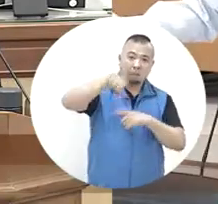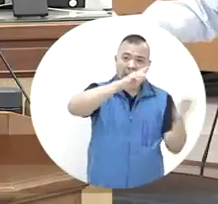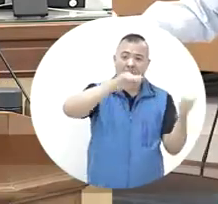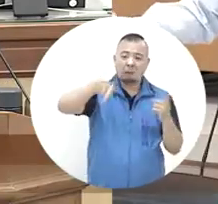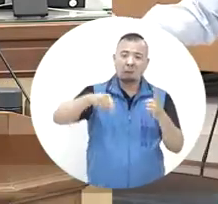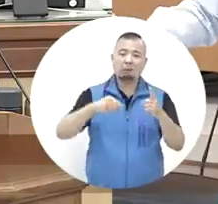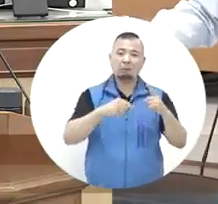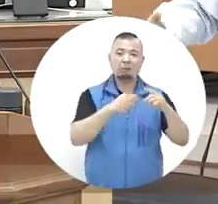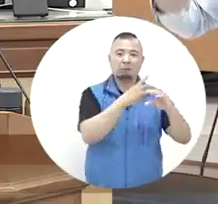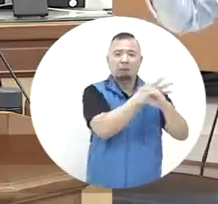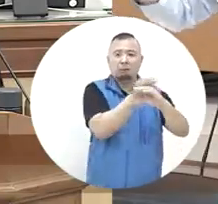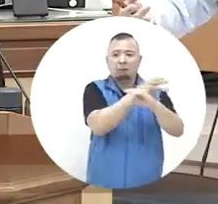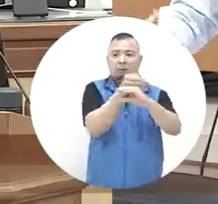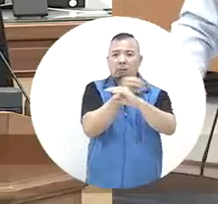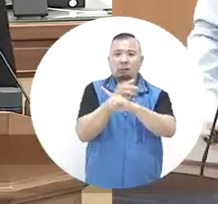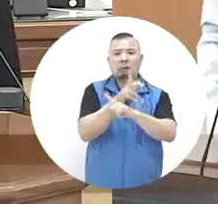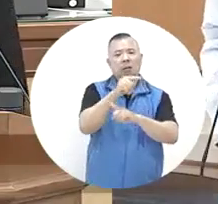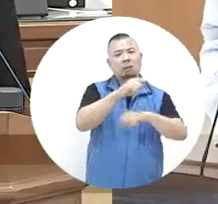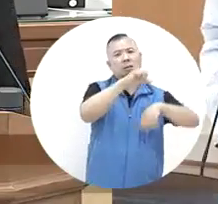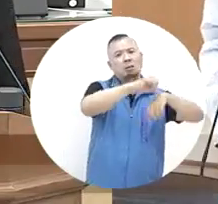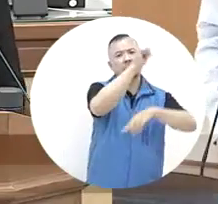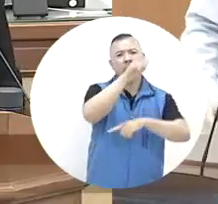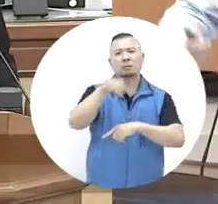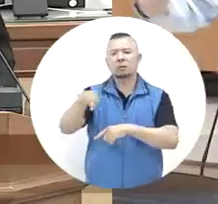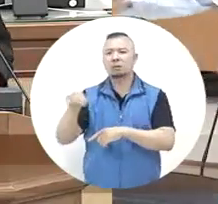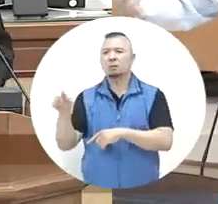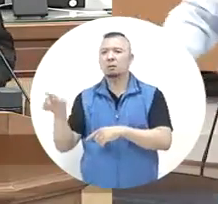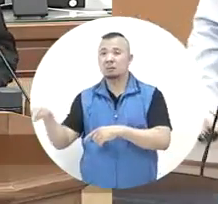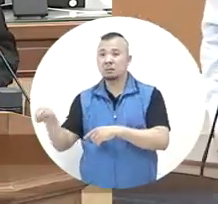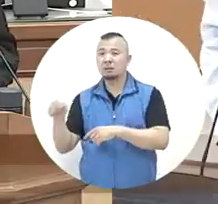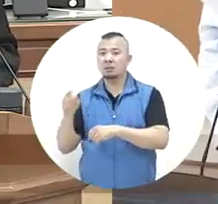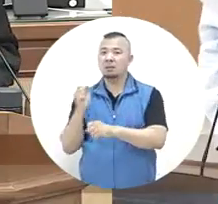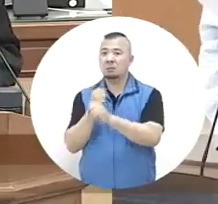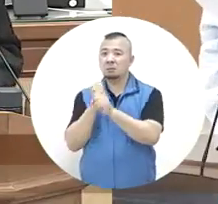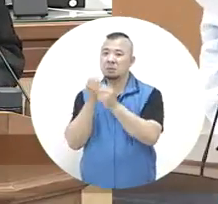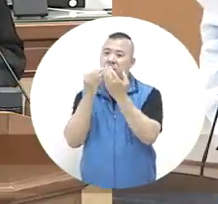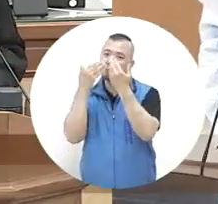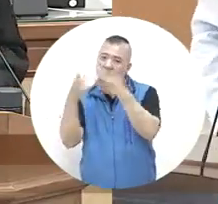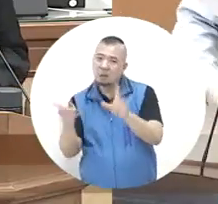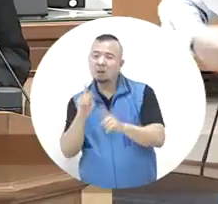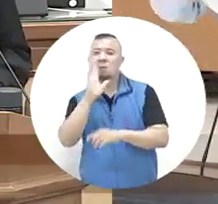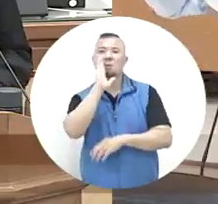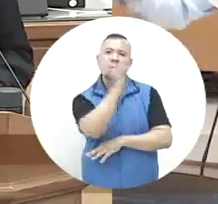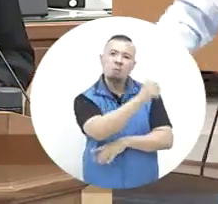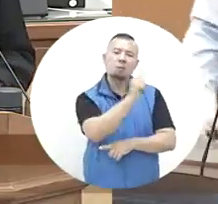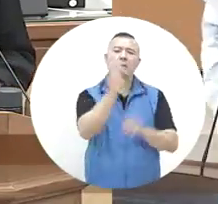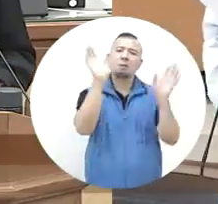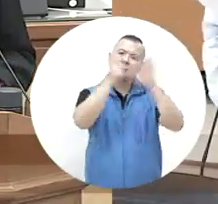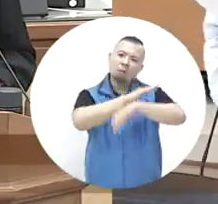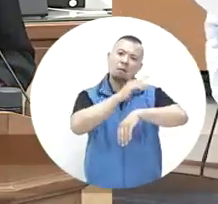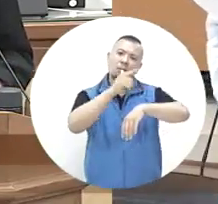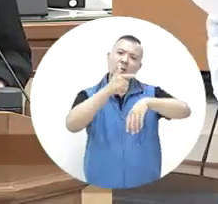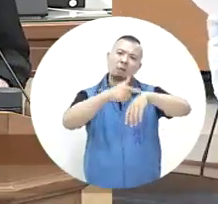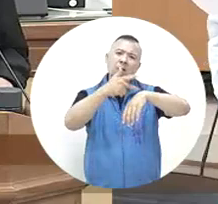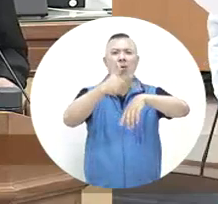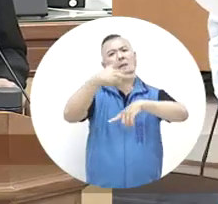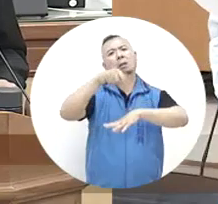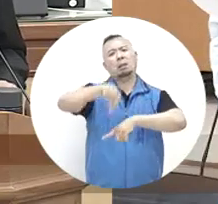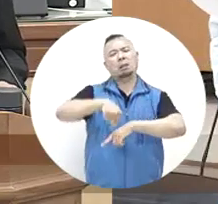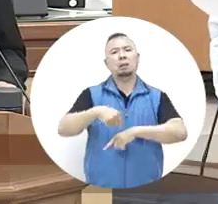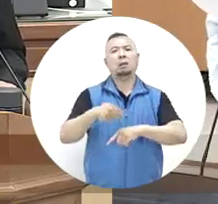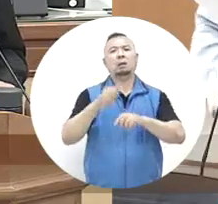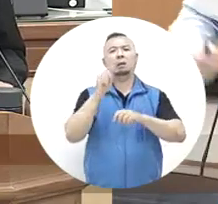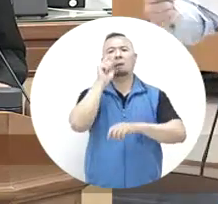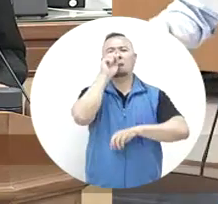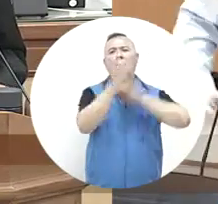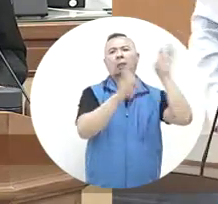已经六点半七点了啊，晚上丢垃圾也来不及哦。所以那个老镇长苏友仁哦，为了这些上班族丢垃圾的方